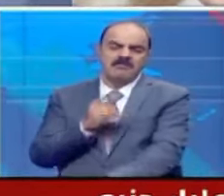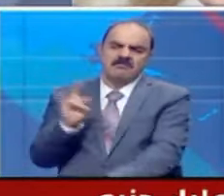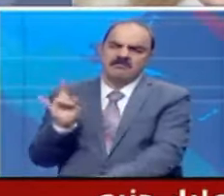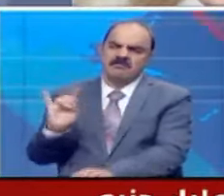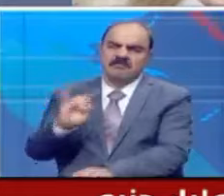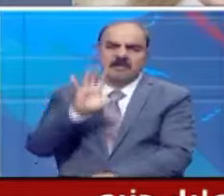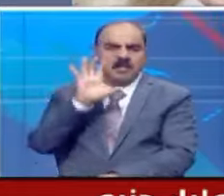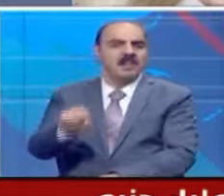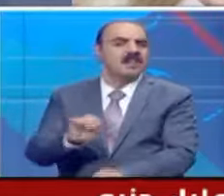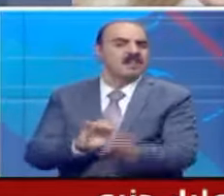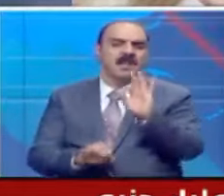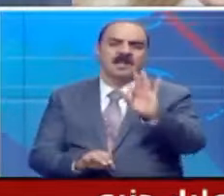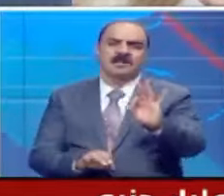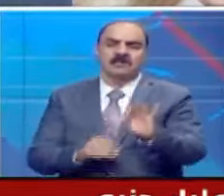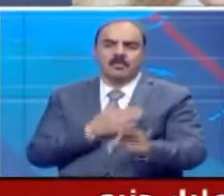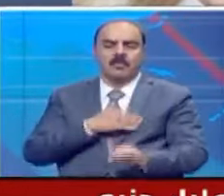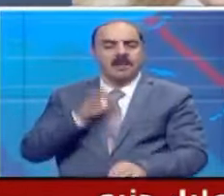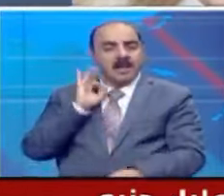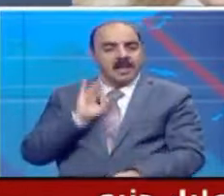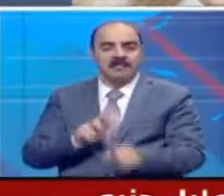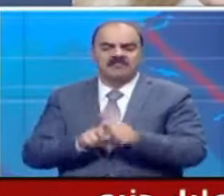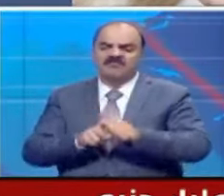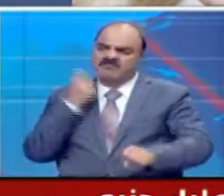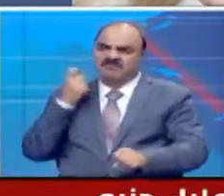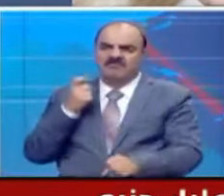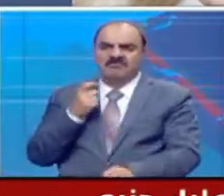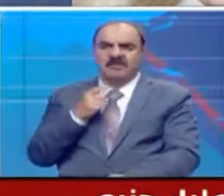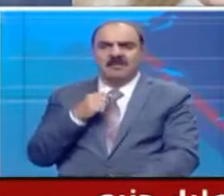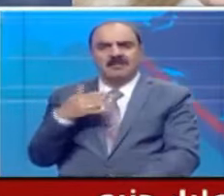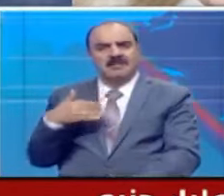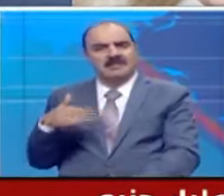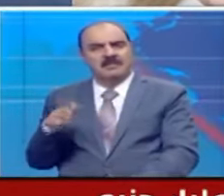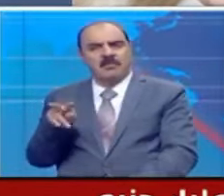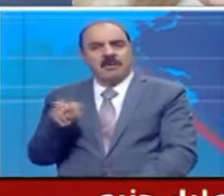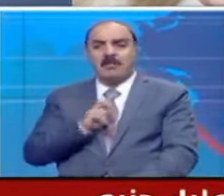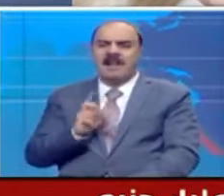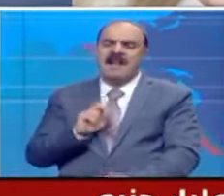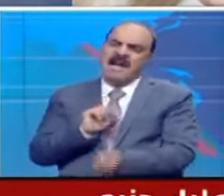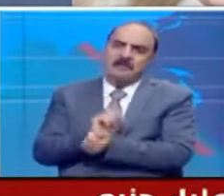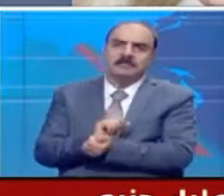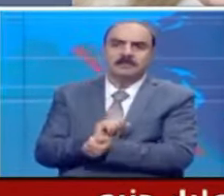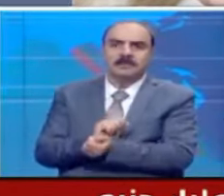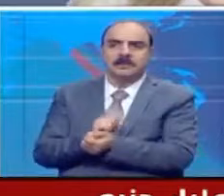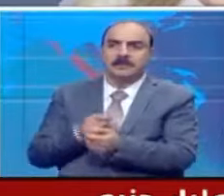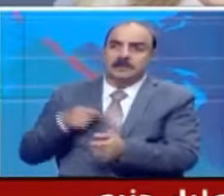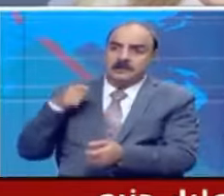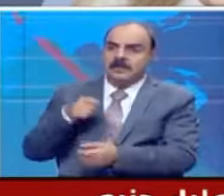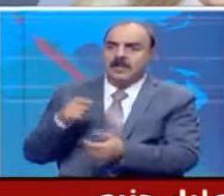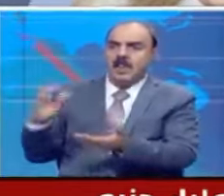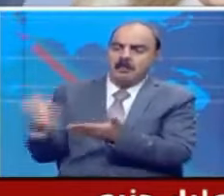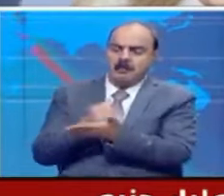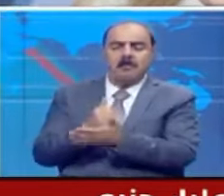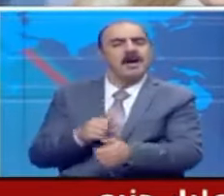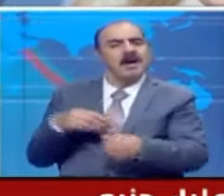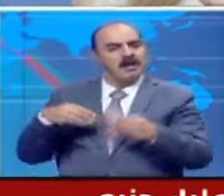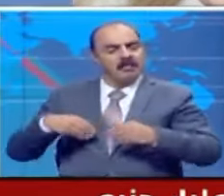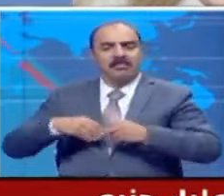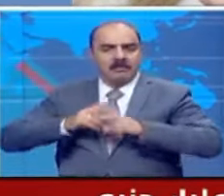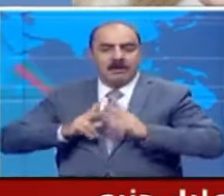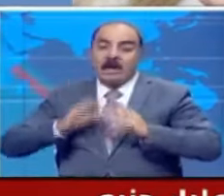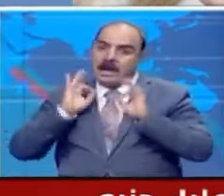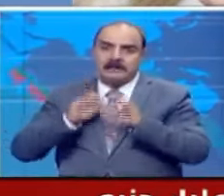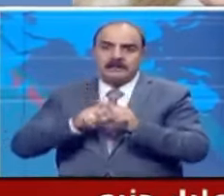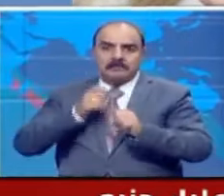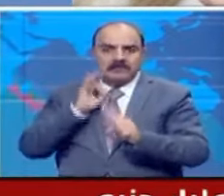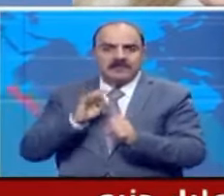على الأسعار، لابد من ضرب يد من حديد على كل من تسول له نفسه بالإتجار ب يعني